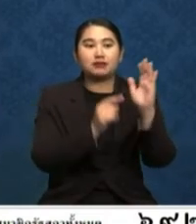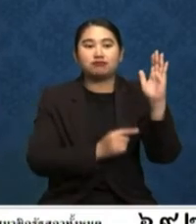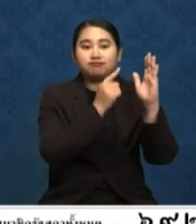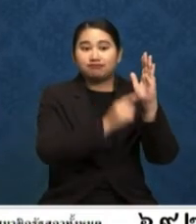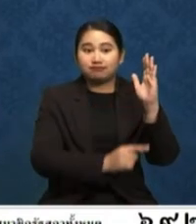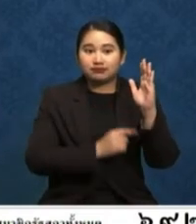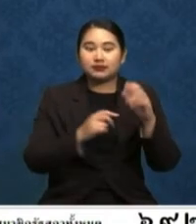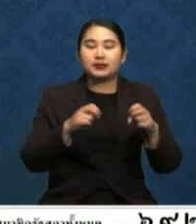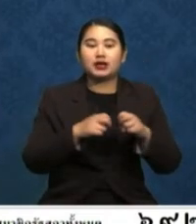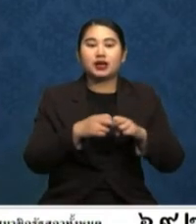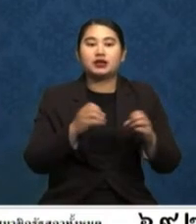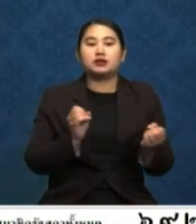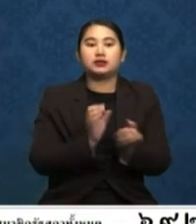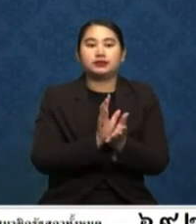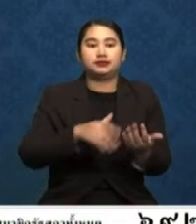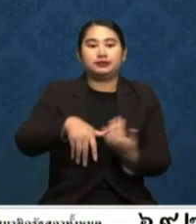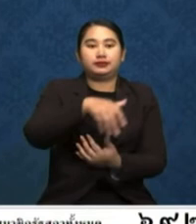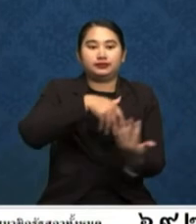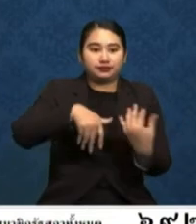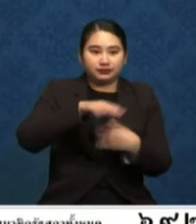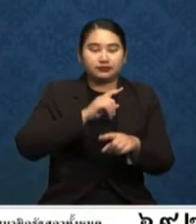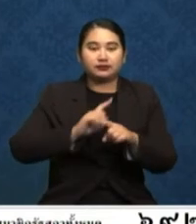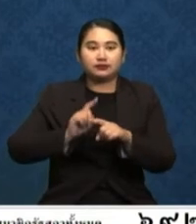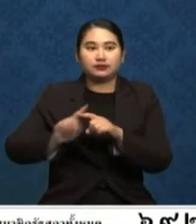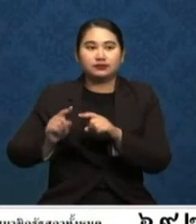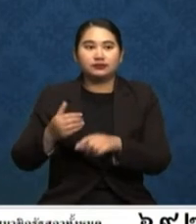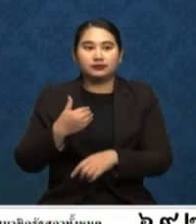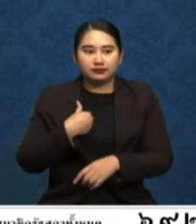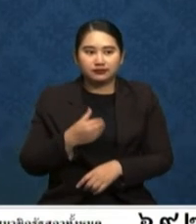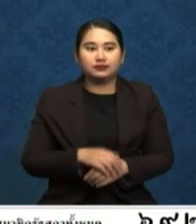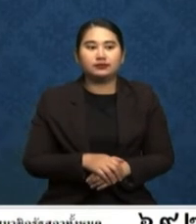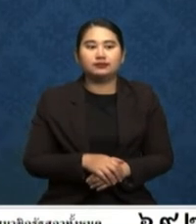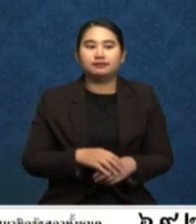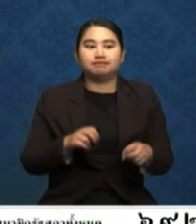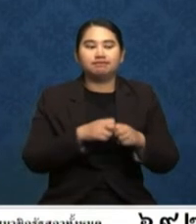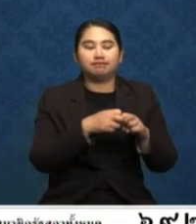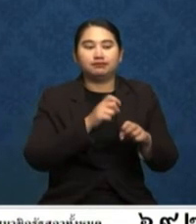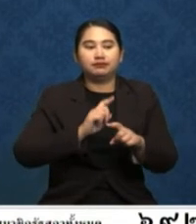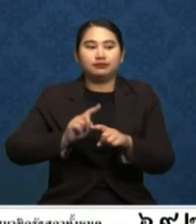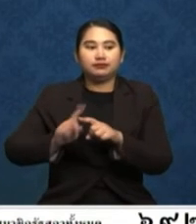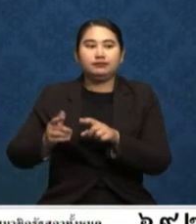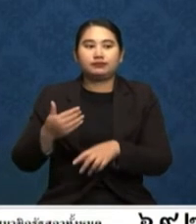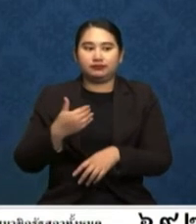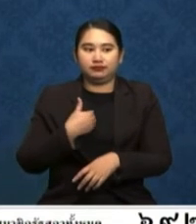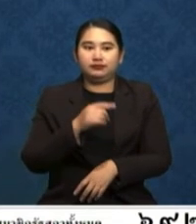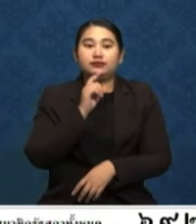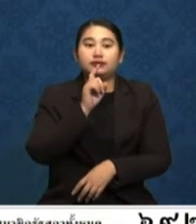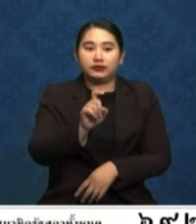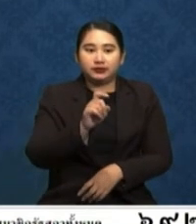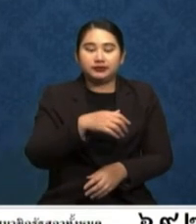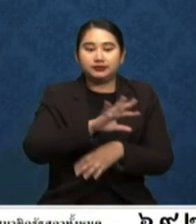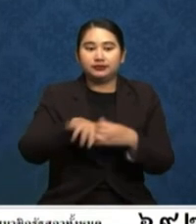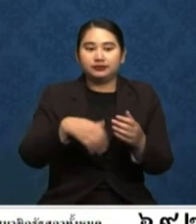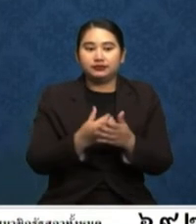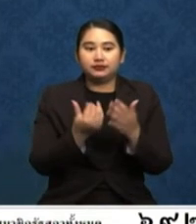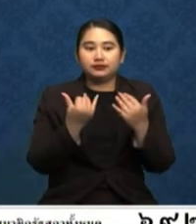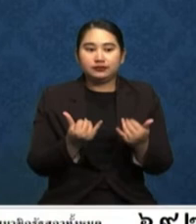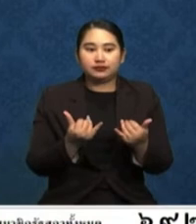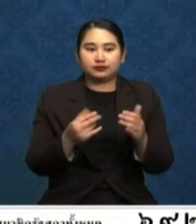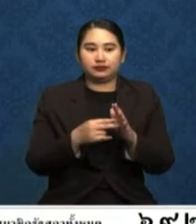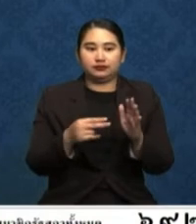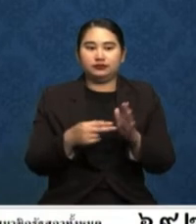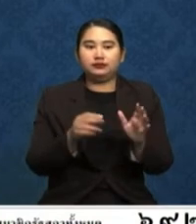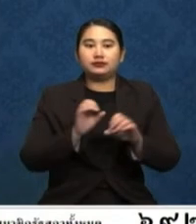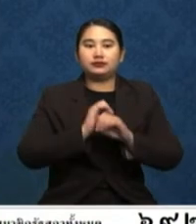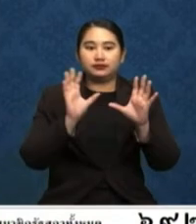ผลกระทบทางธรรมชาติผลกระทบทางสิ่งแวดล้อมจะตามมาอีกมากมายค่ะคำถามเหล่านี้ก็ยังไม่มีความ